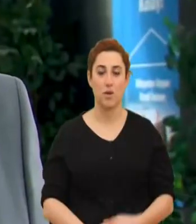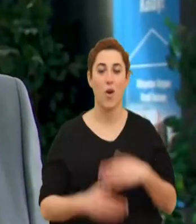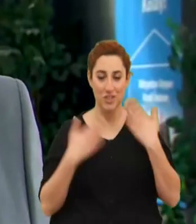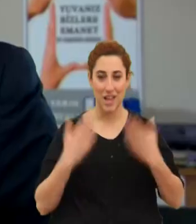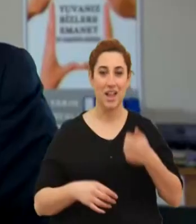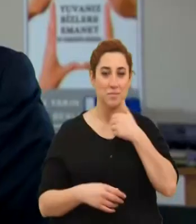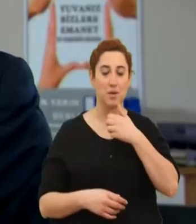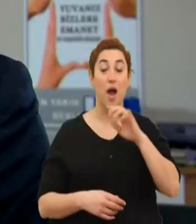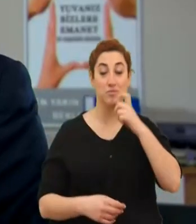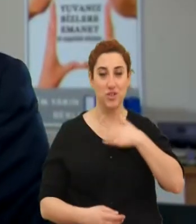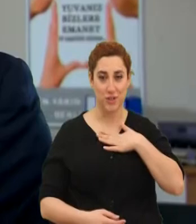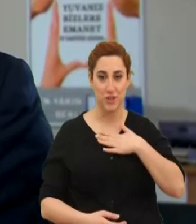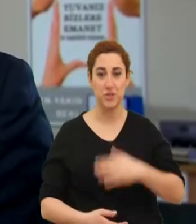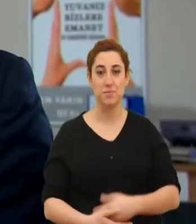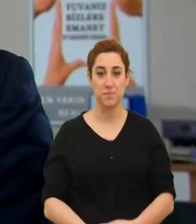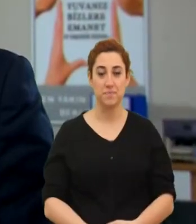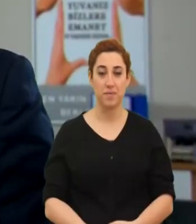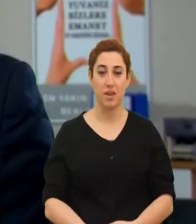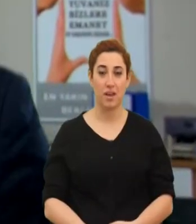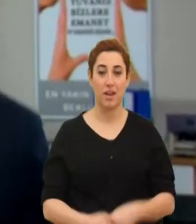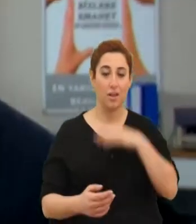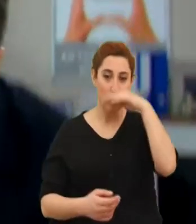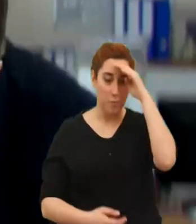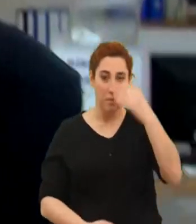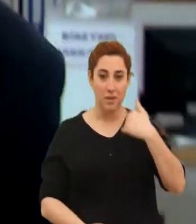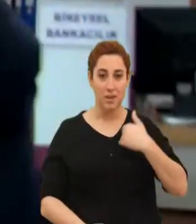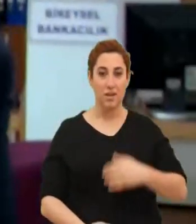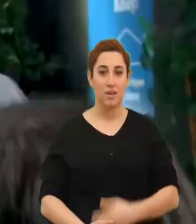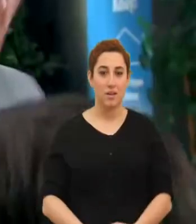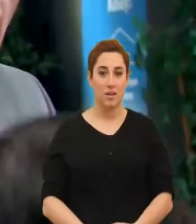Hoş geldin babacığım, amcacığım. Elinizi öpeyim ben.